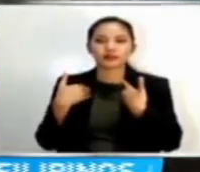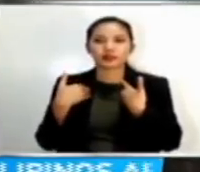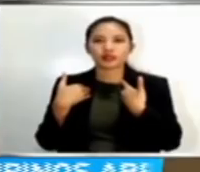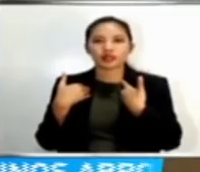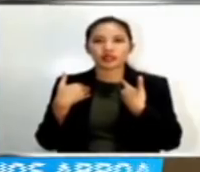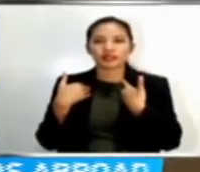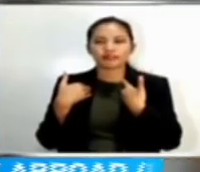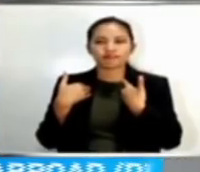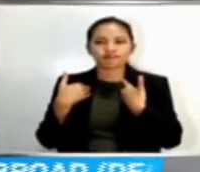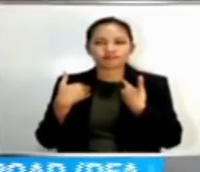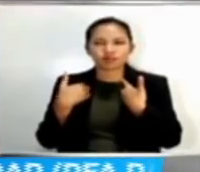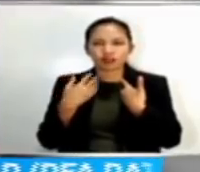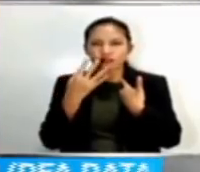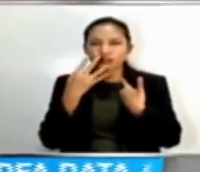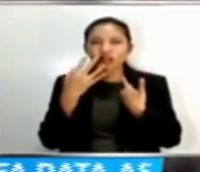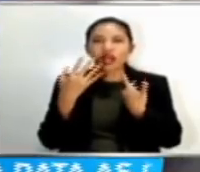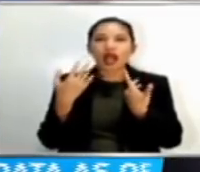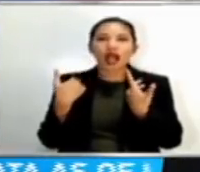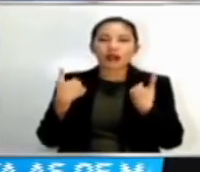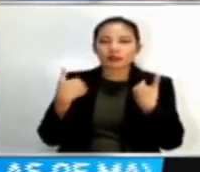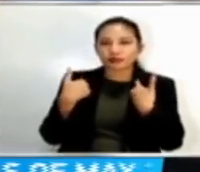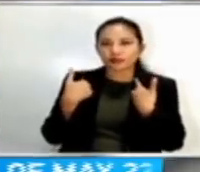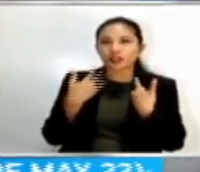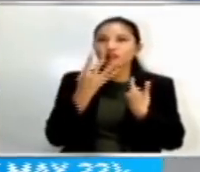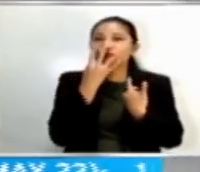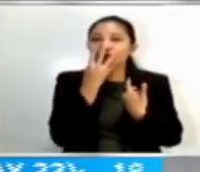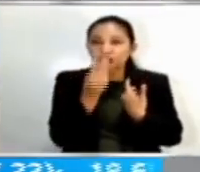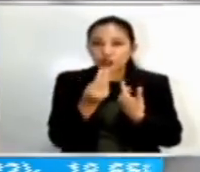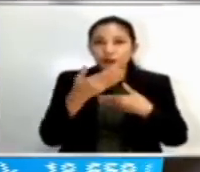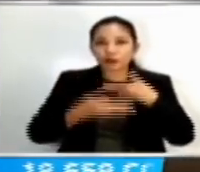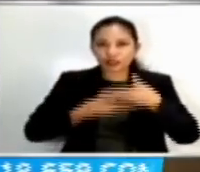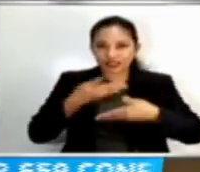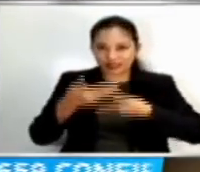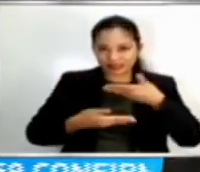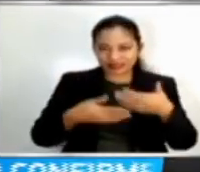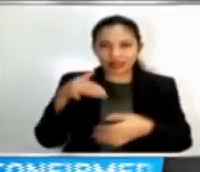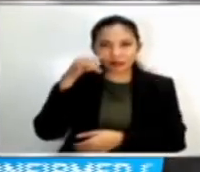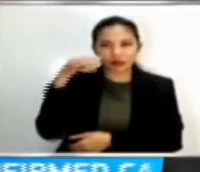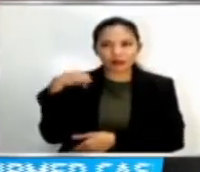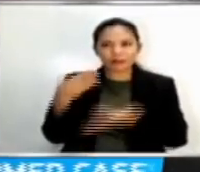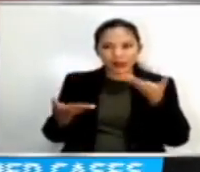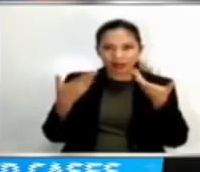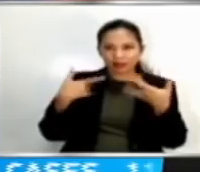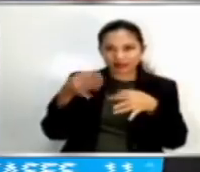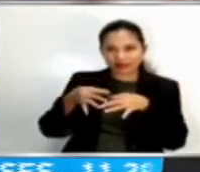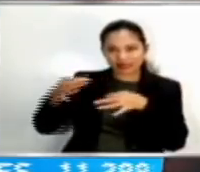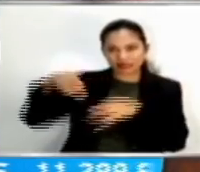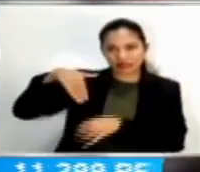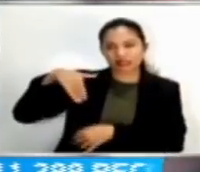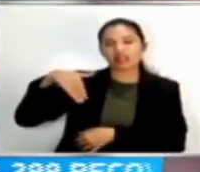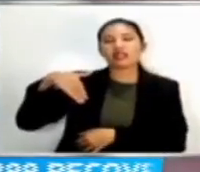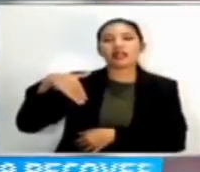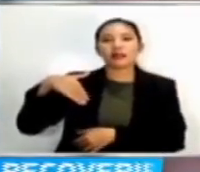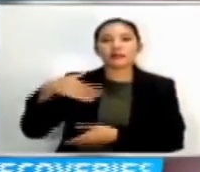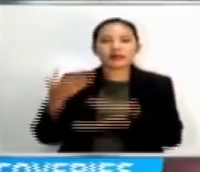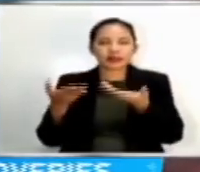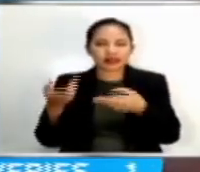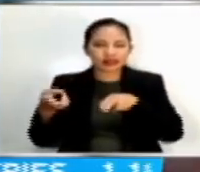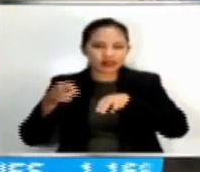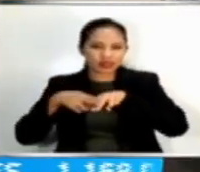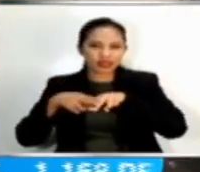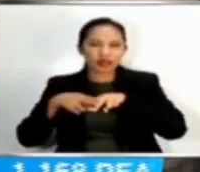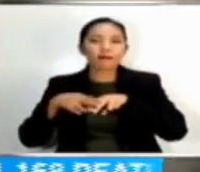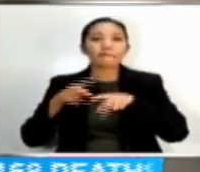na cases kahapon, kaya medyo mababa yung cases kahapon. So pwedeng tumaas yan ng konti. Pero ang nakikita pa rin nating trend, pababa pa rin